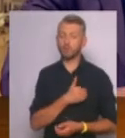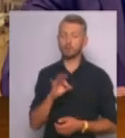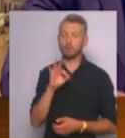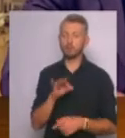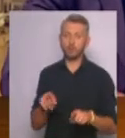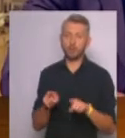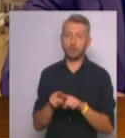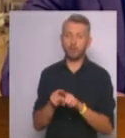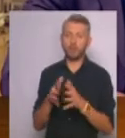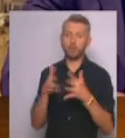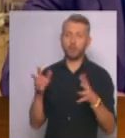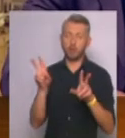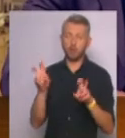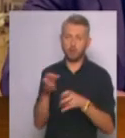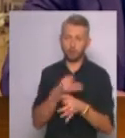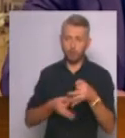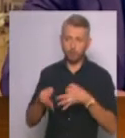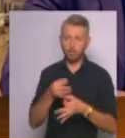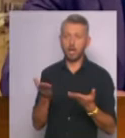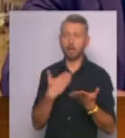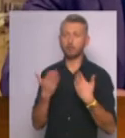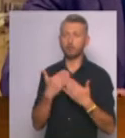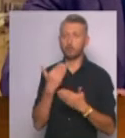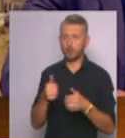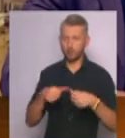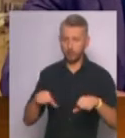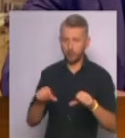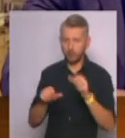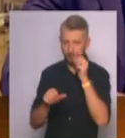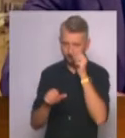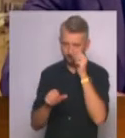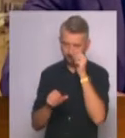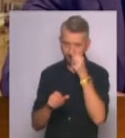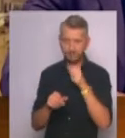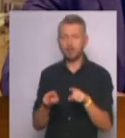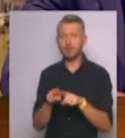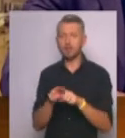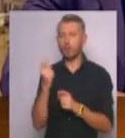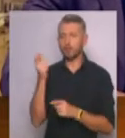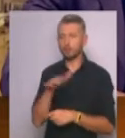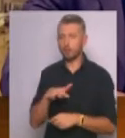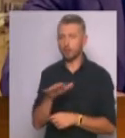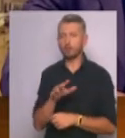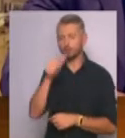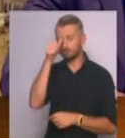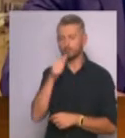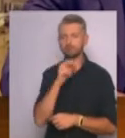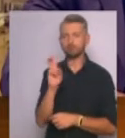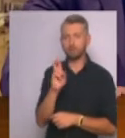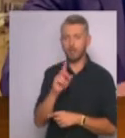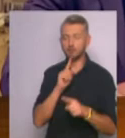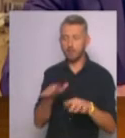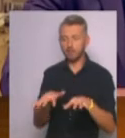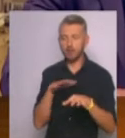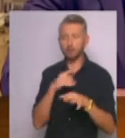такої великої теми з вами поговорити, яка стосується вашої комісії і так само Харківського масиву. В березні на пленарному засіданні було